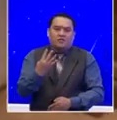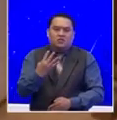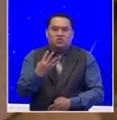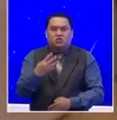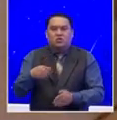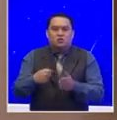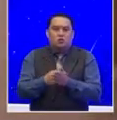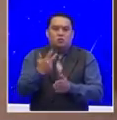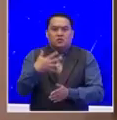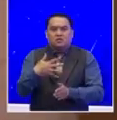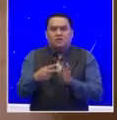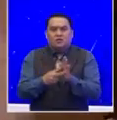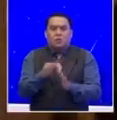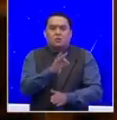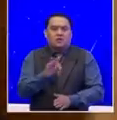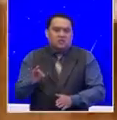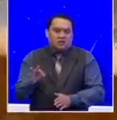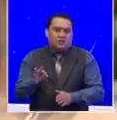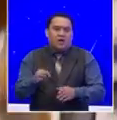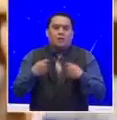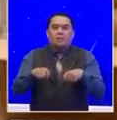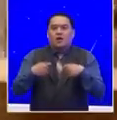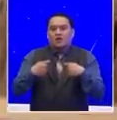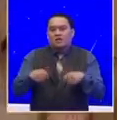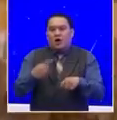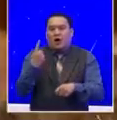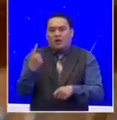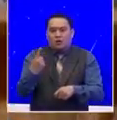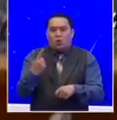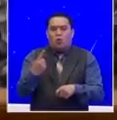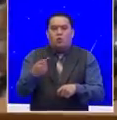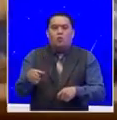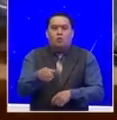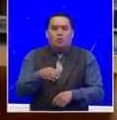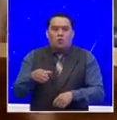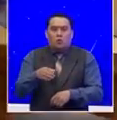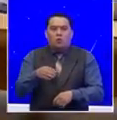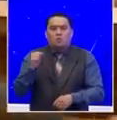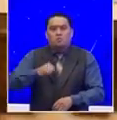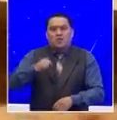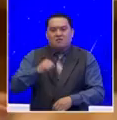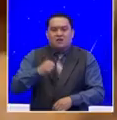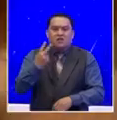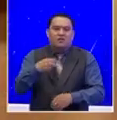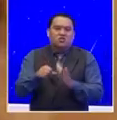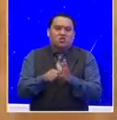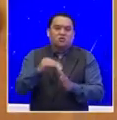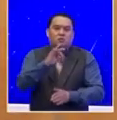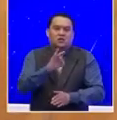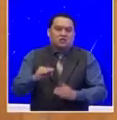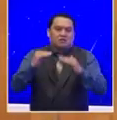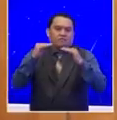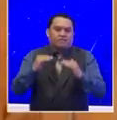от 24 до 58%. Реализация одного из самых популярных напитков пива упала на 26%